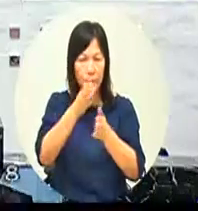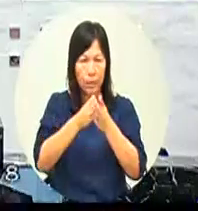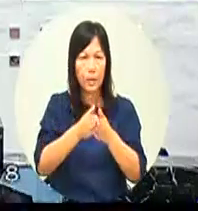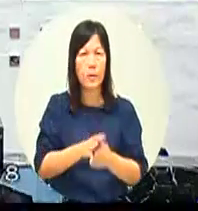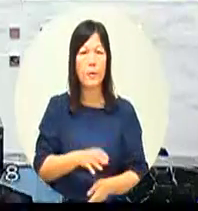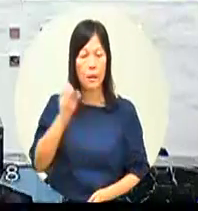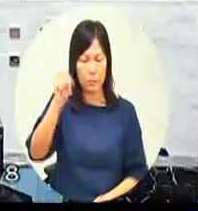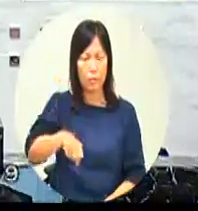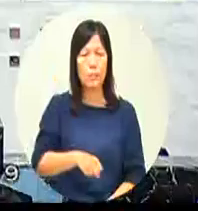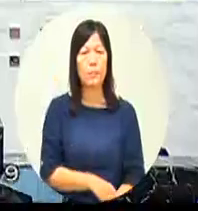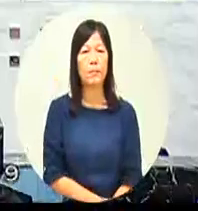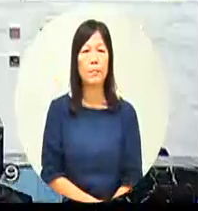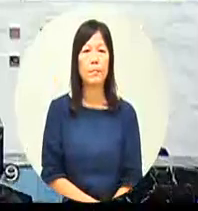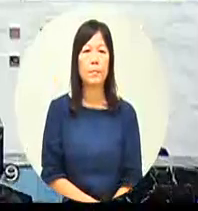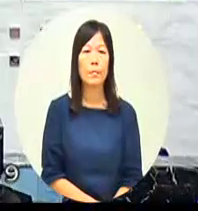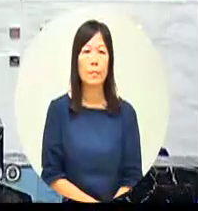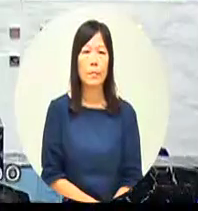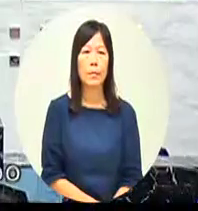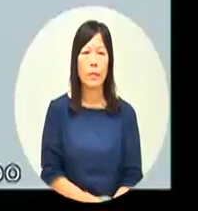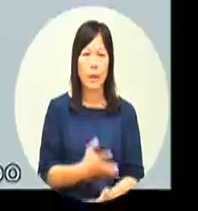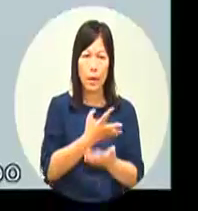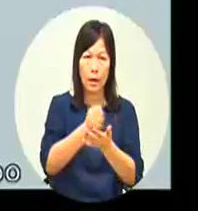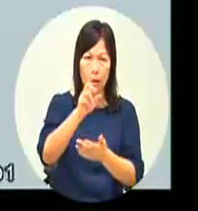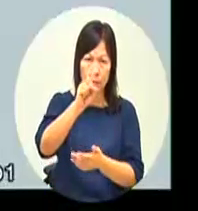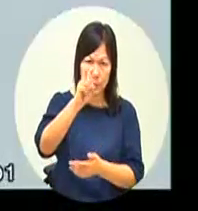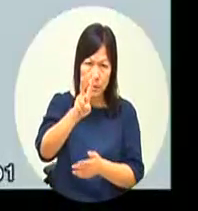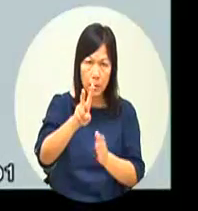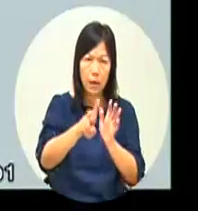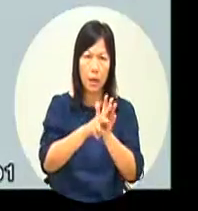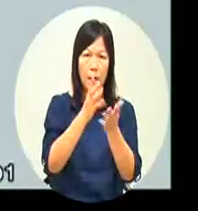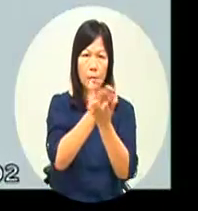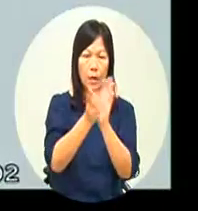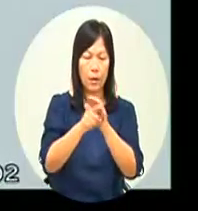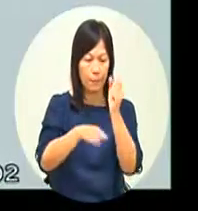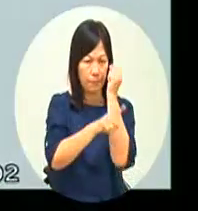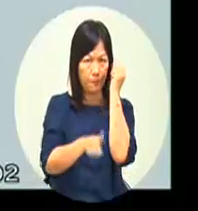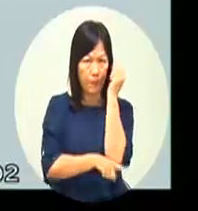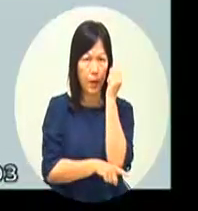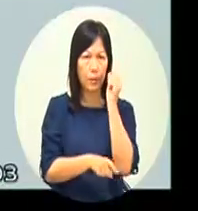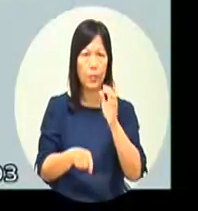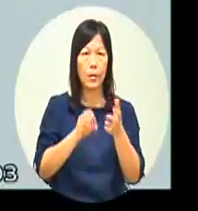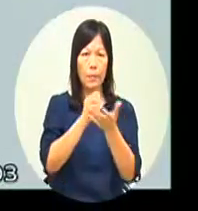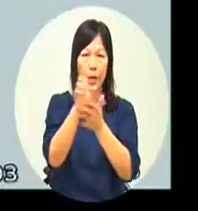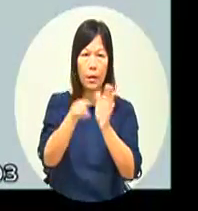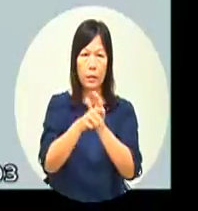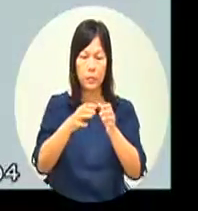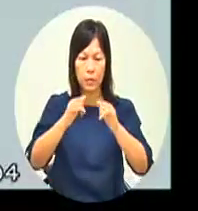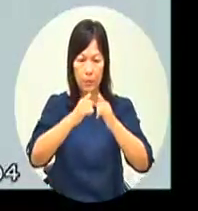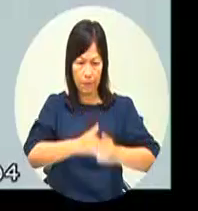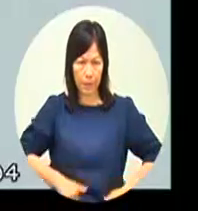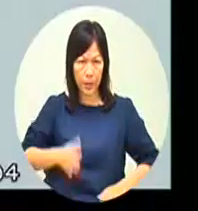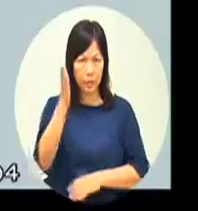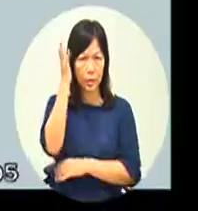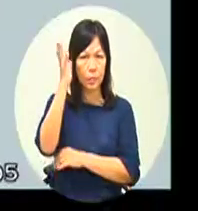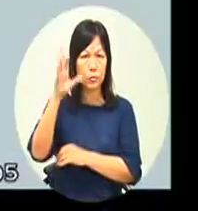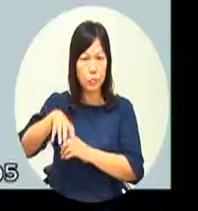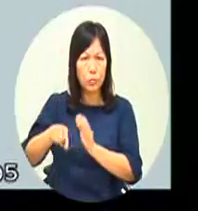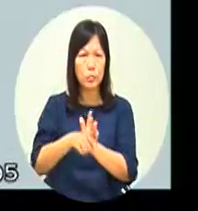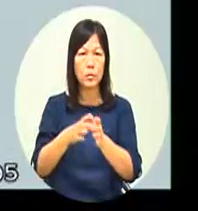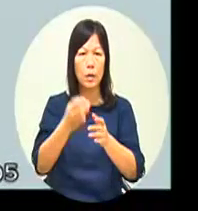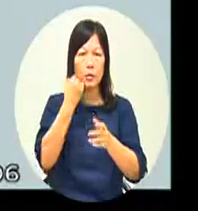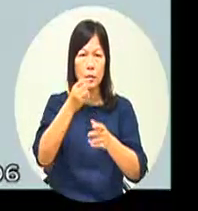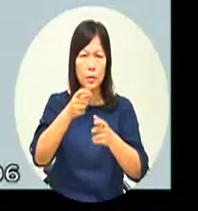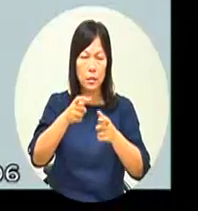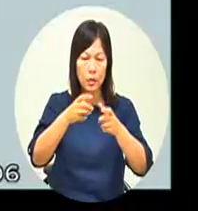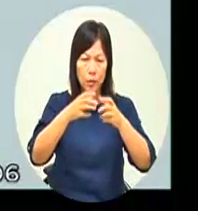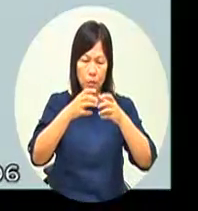备查。 案号十二，类别法规，报告机关高雄市政府民政局，案由